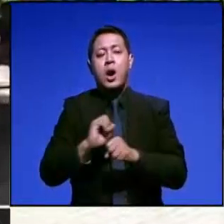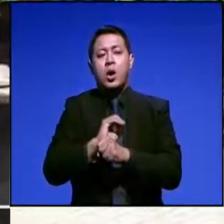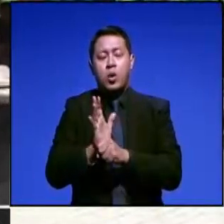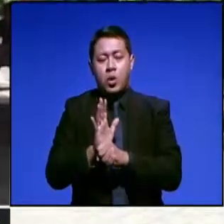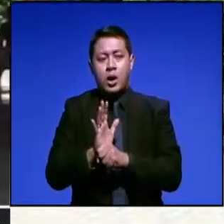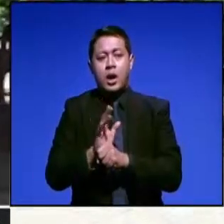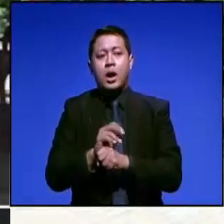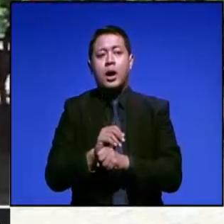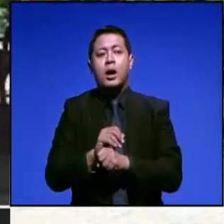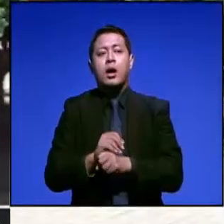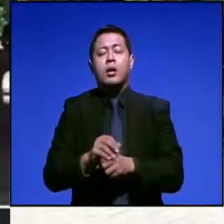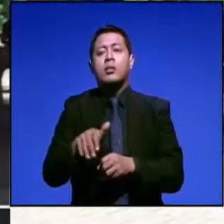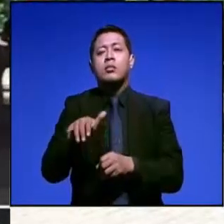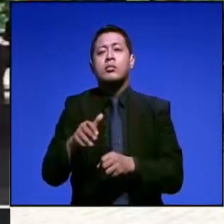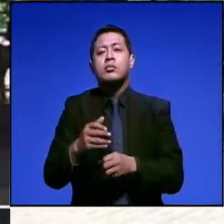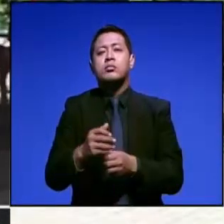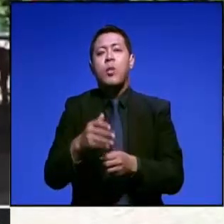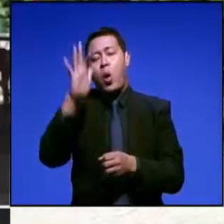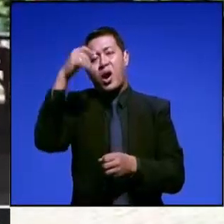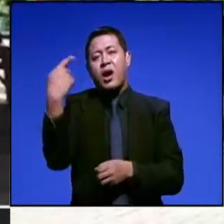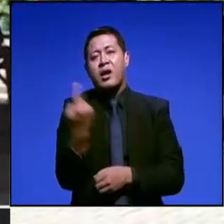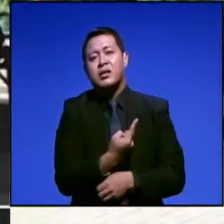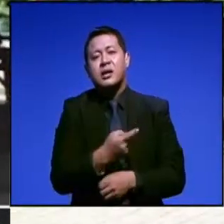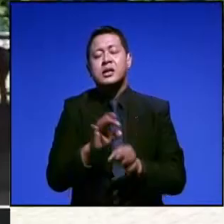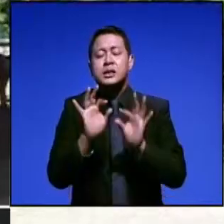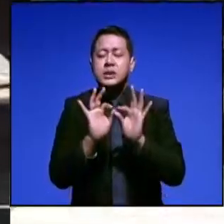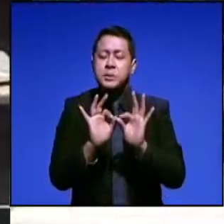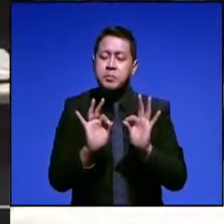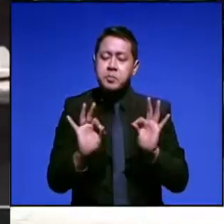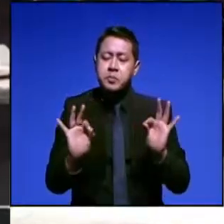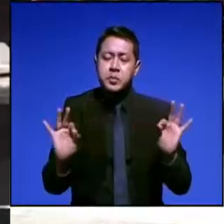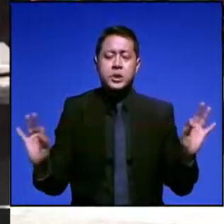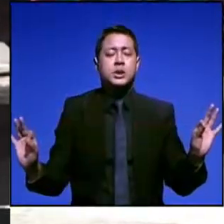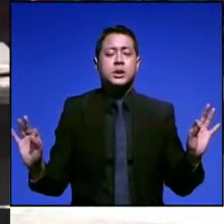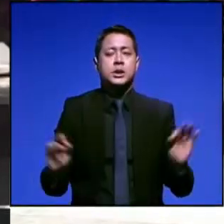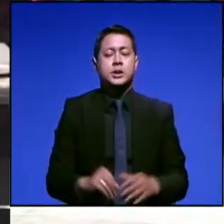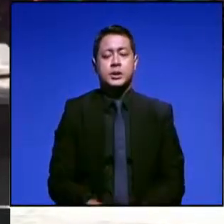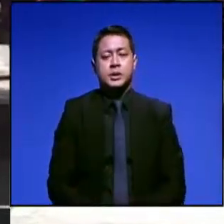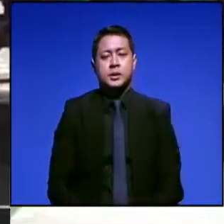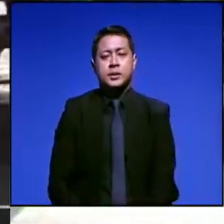virus corona, kini pengunjung tampak sepi. Dian Firmansyah, Karawang, Jawa Barat.